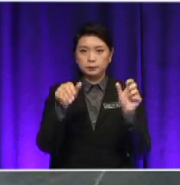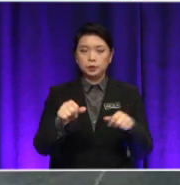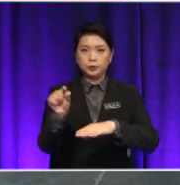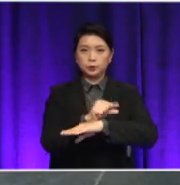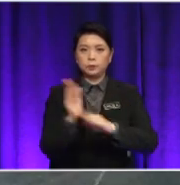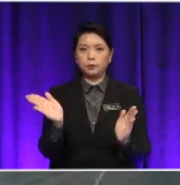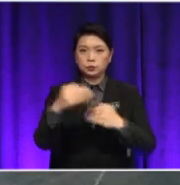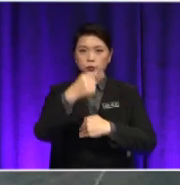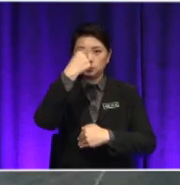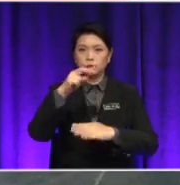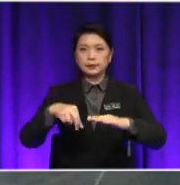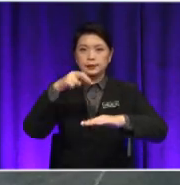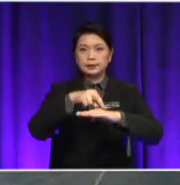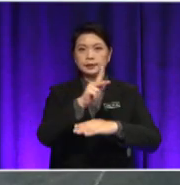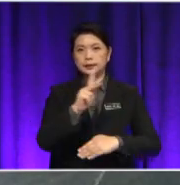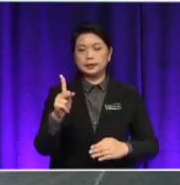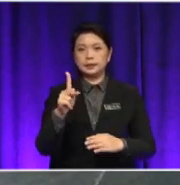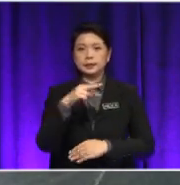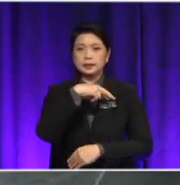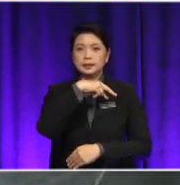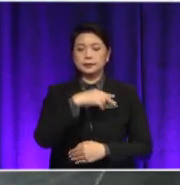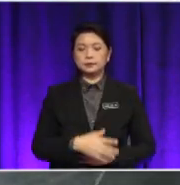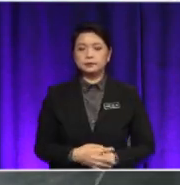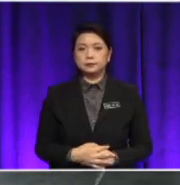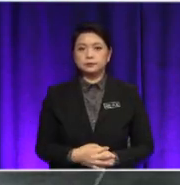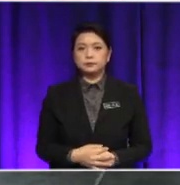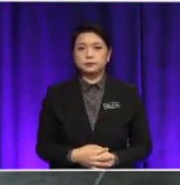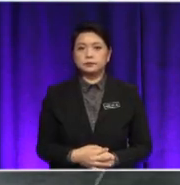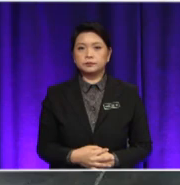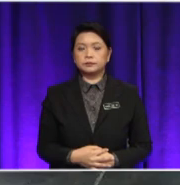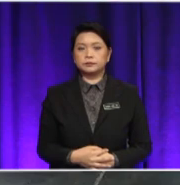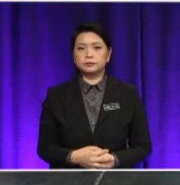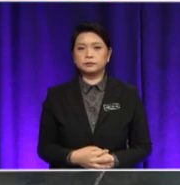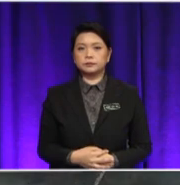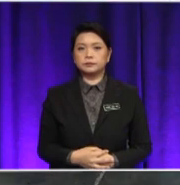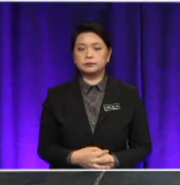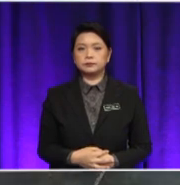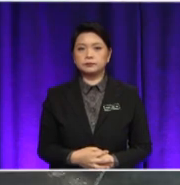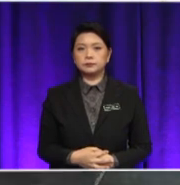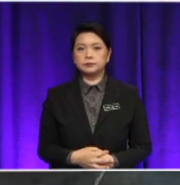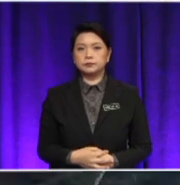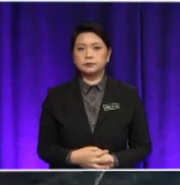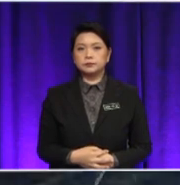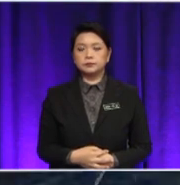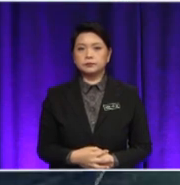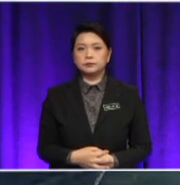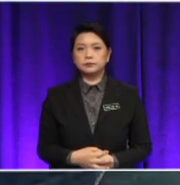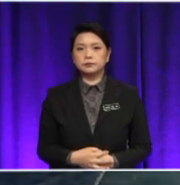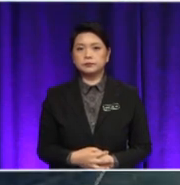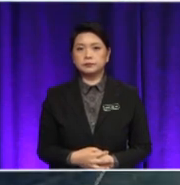dia. Okey. Cikgu pelan-pelan, cikgu. Okey, Kemal. Boleh? Baik, cikgu. Susu, cikgu. Okey, pelan-pelan. Susu,